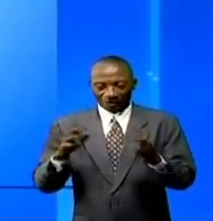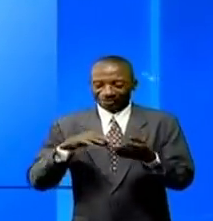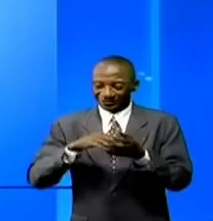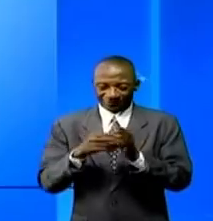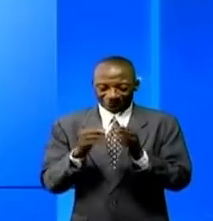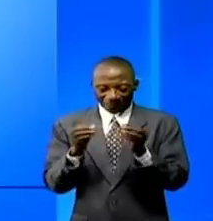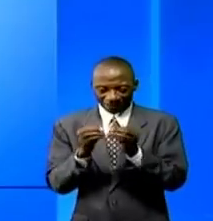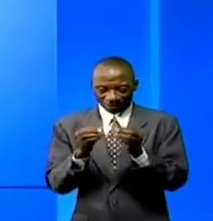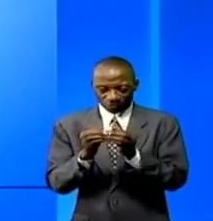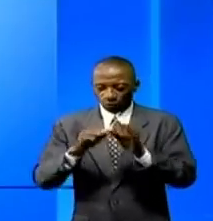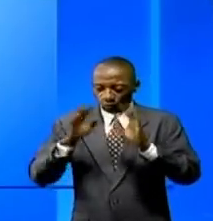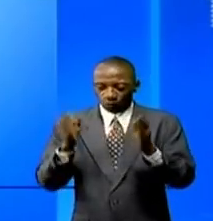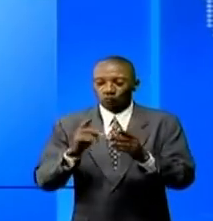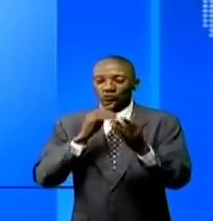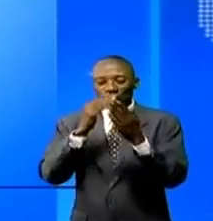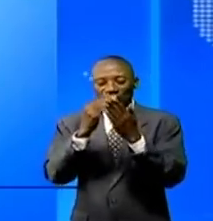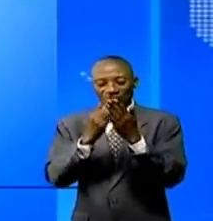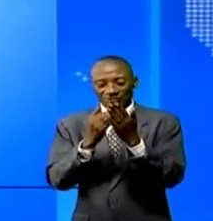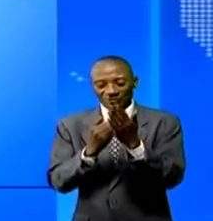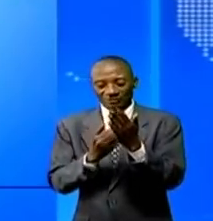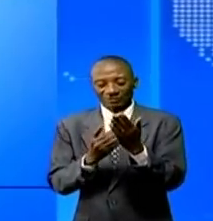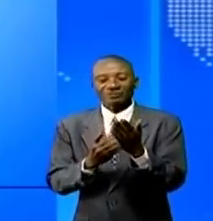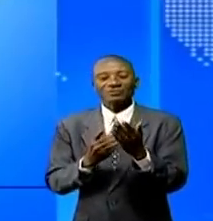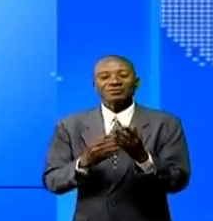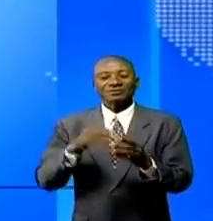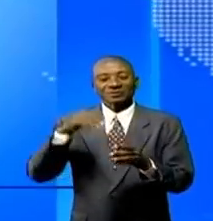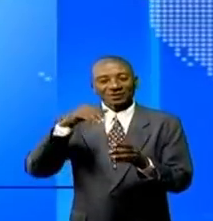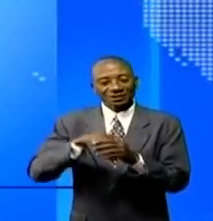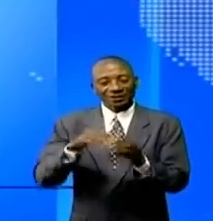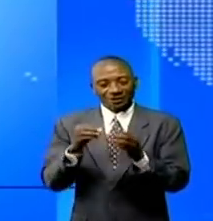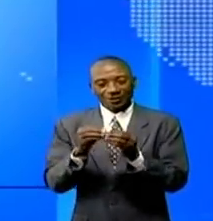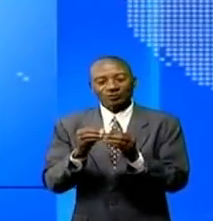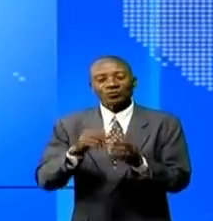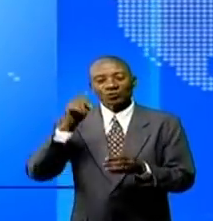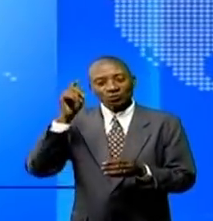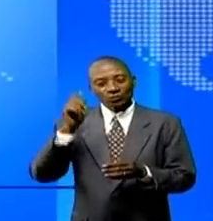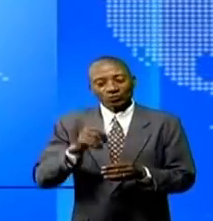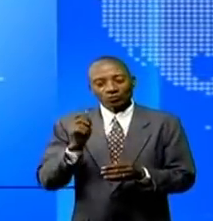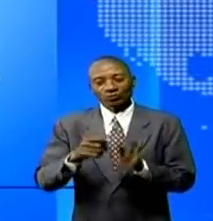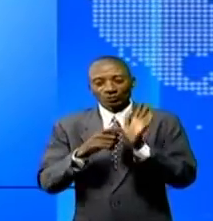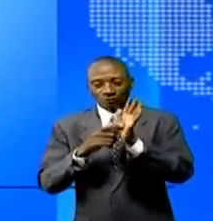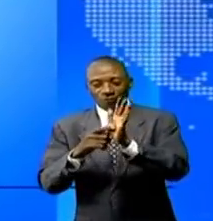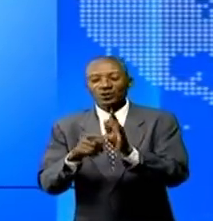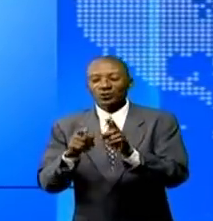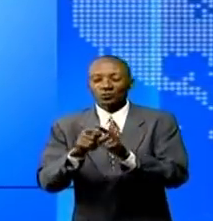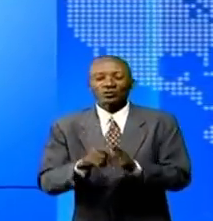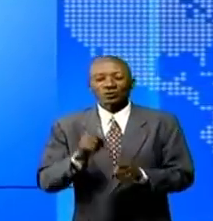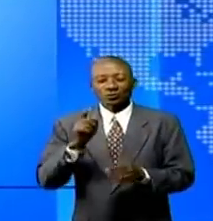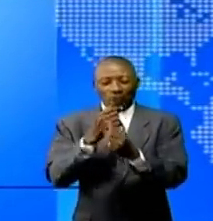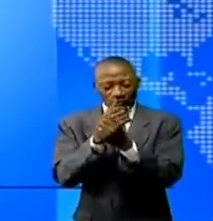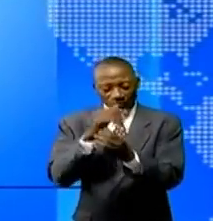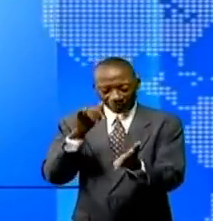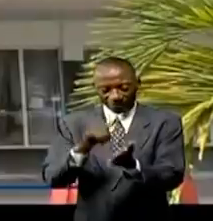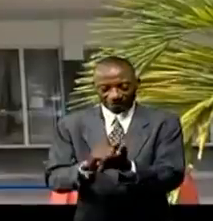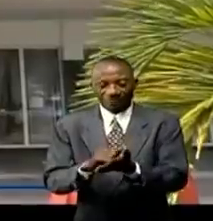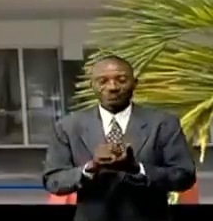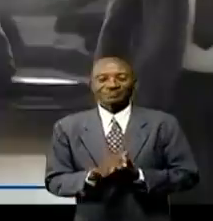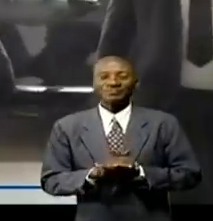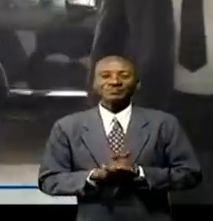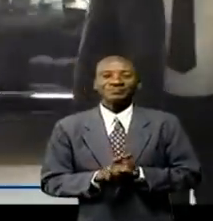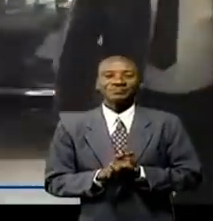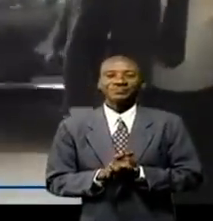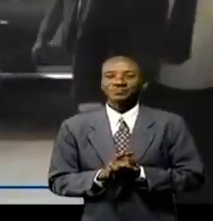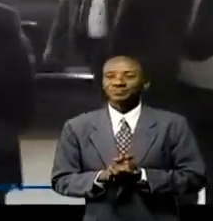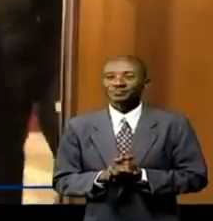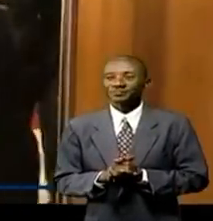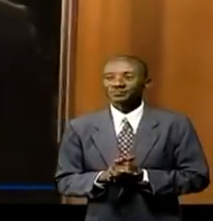médias puissent donner des résolutions. Patty Tondwangu, Marcel Mubinga, et bienvenue au Sala pour le reportage. Un petit